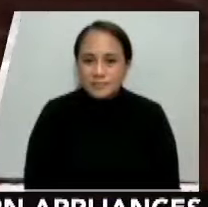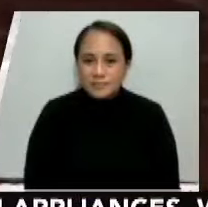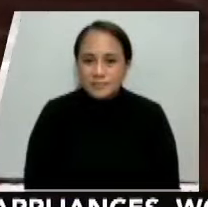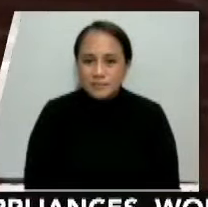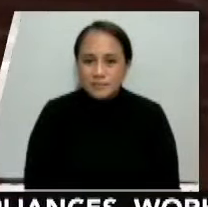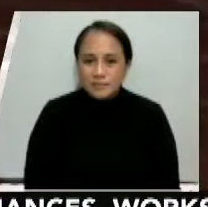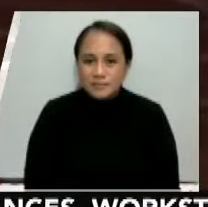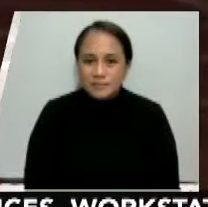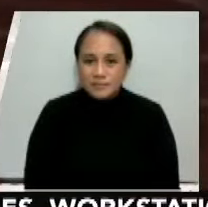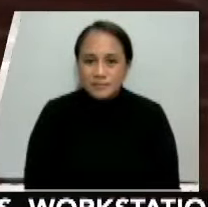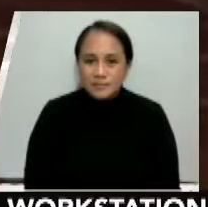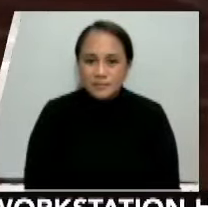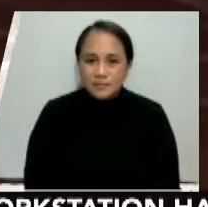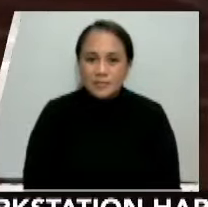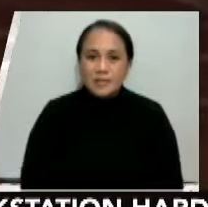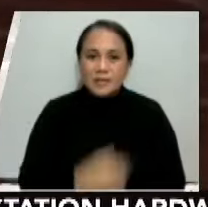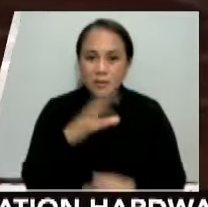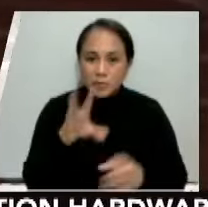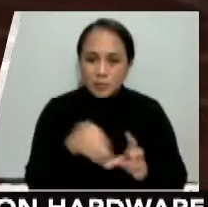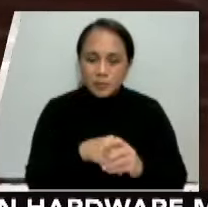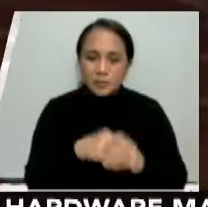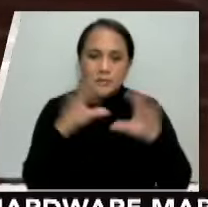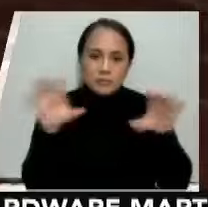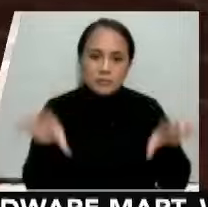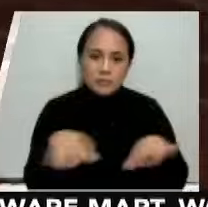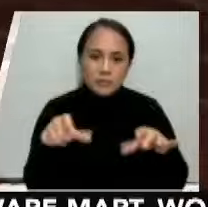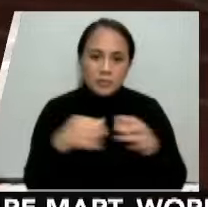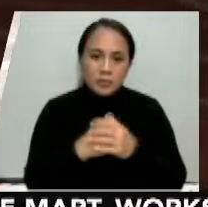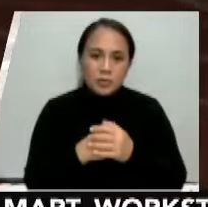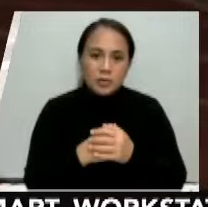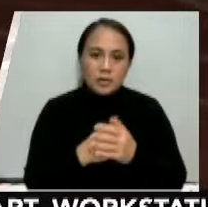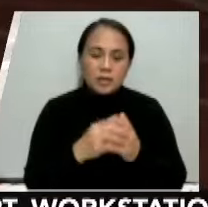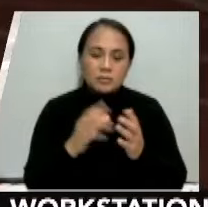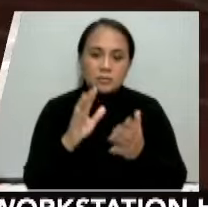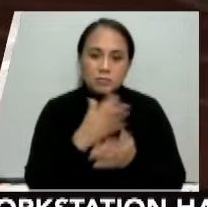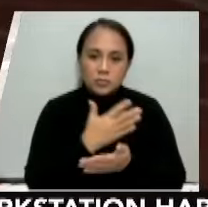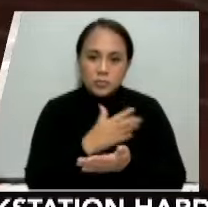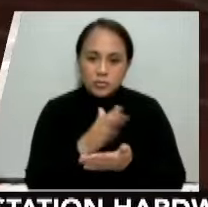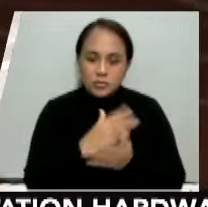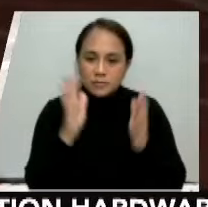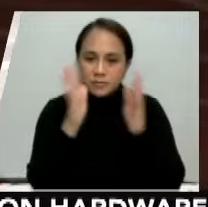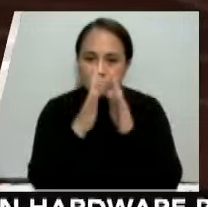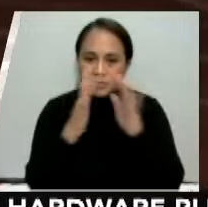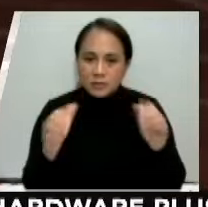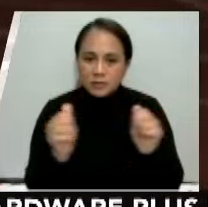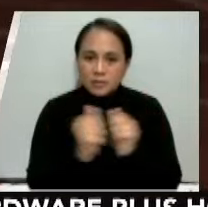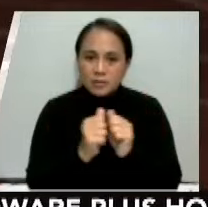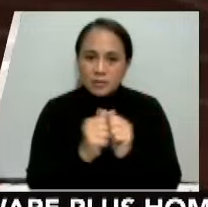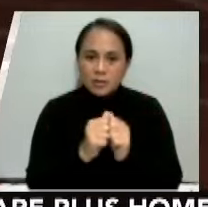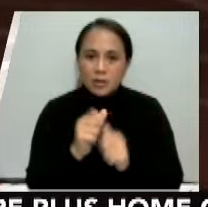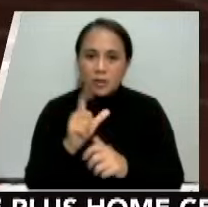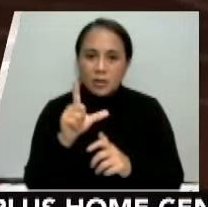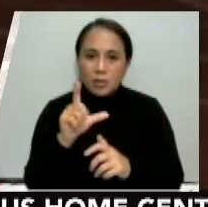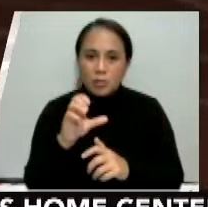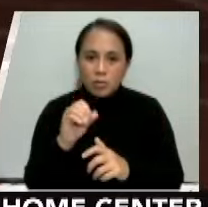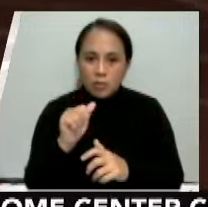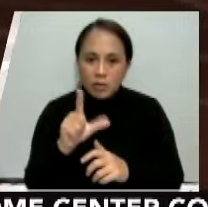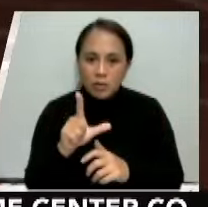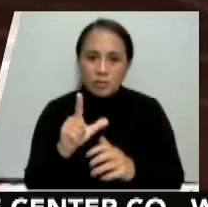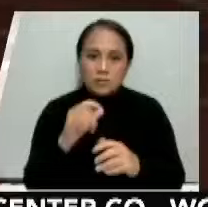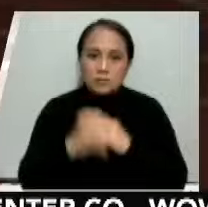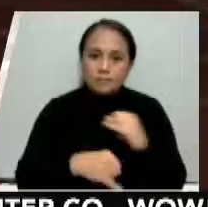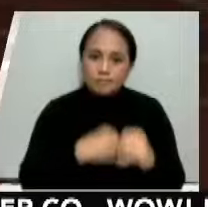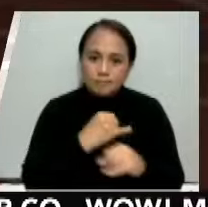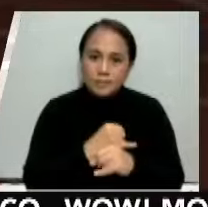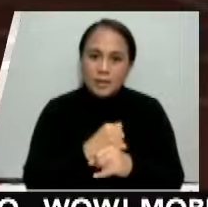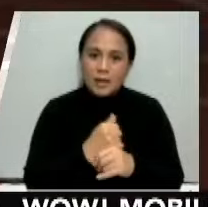Vicky, kabilang sa mga activities ngayong gabi ang music festival, tampok ang ilang local at international artist. Ganon din ang hot